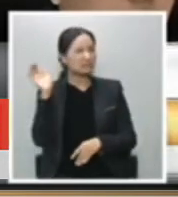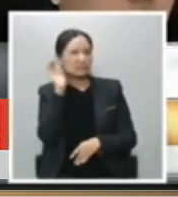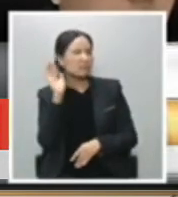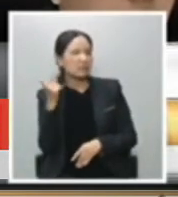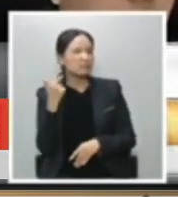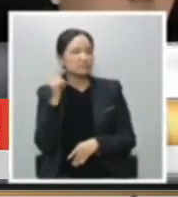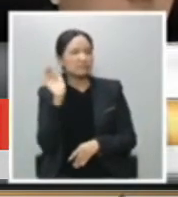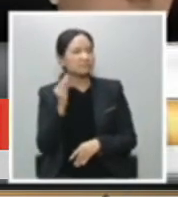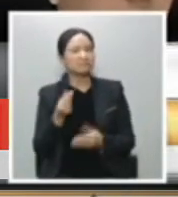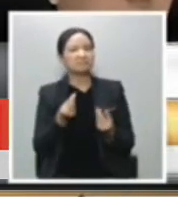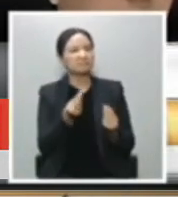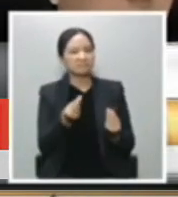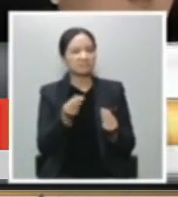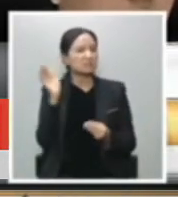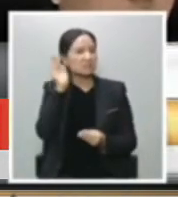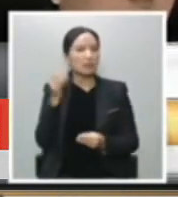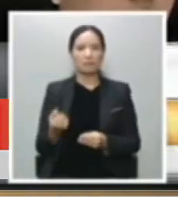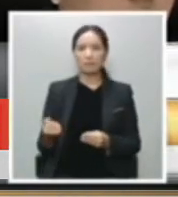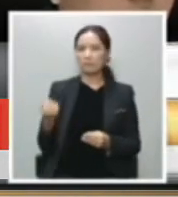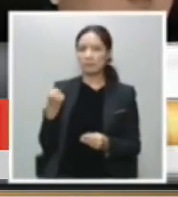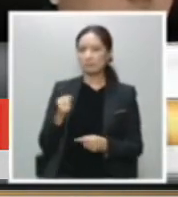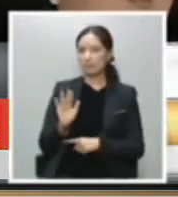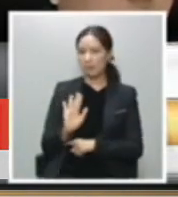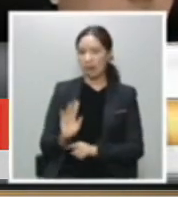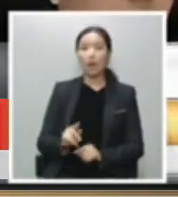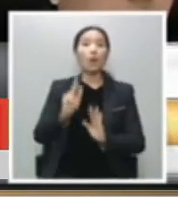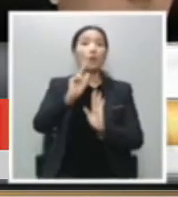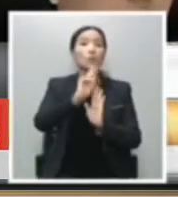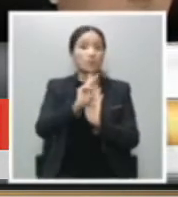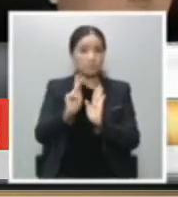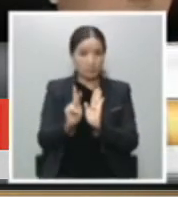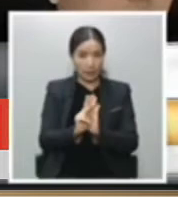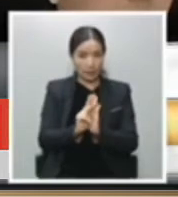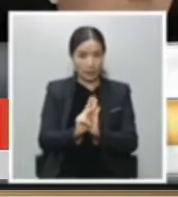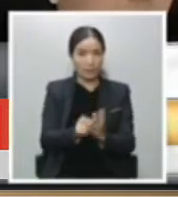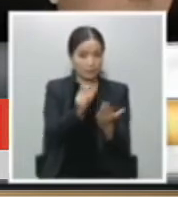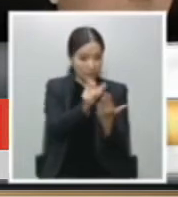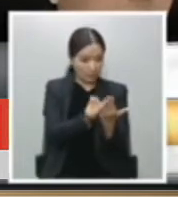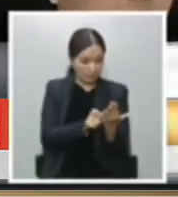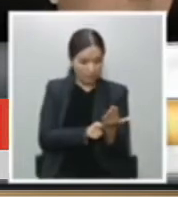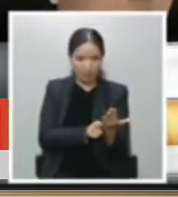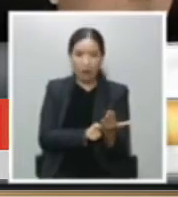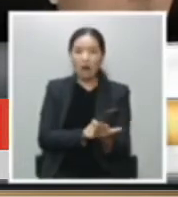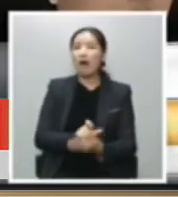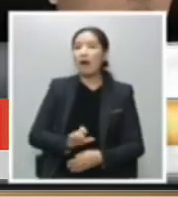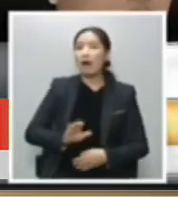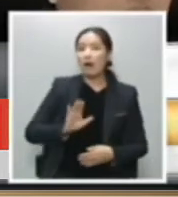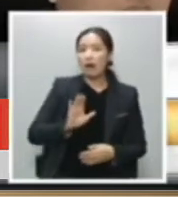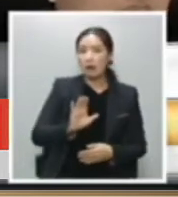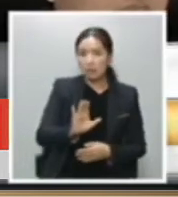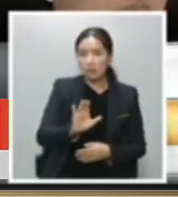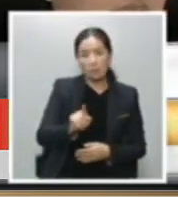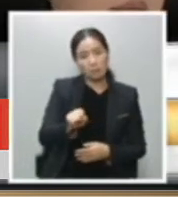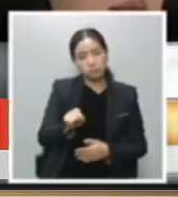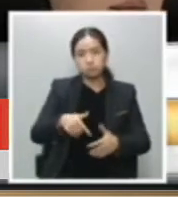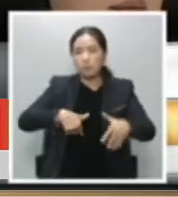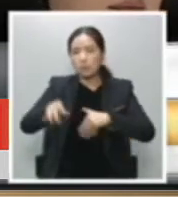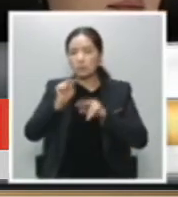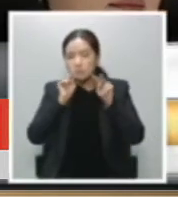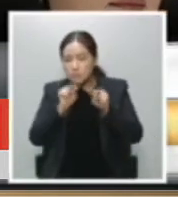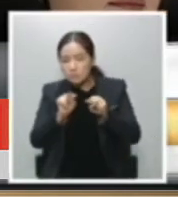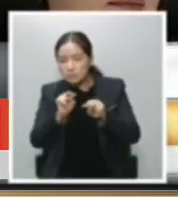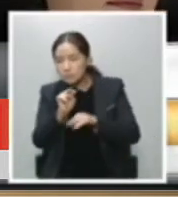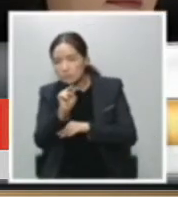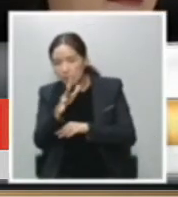ความเชื่อถือไม่เชื่อมั่นการออกกฎหมายนั้นข้ามหัวประชาชนมองไม่เห็นประชาชนช